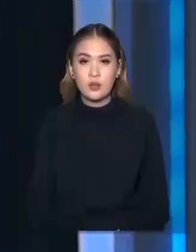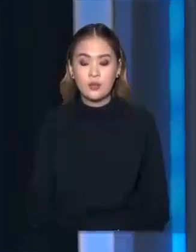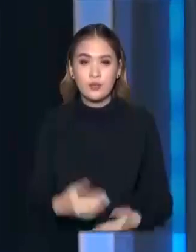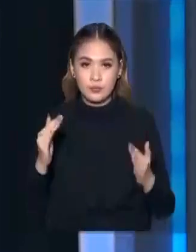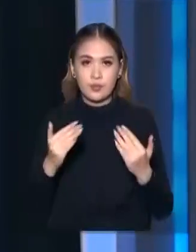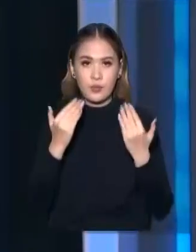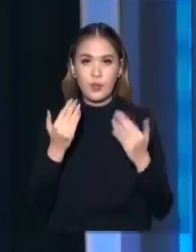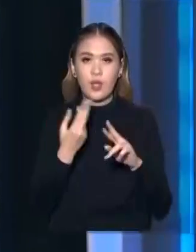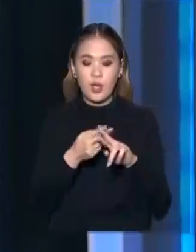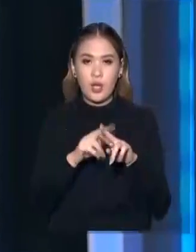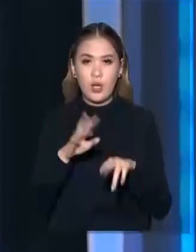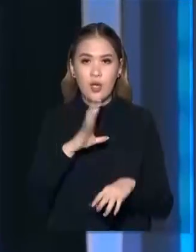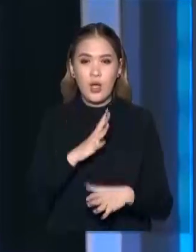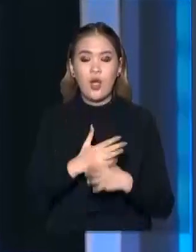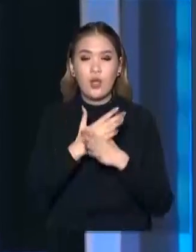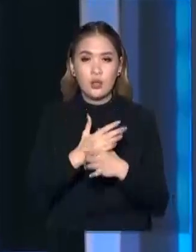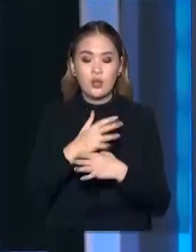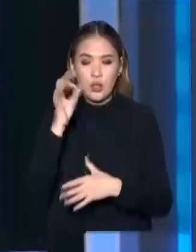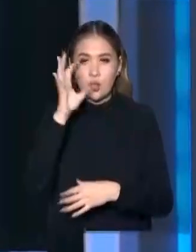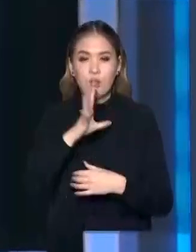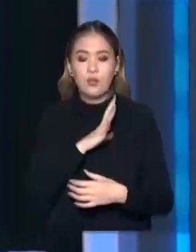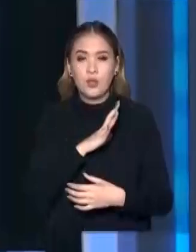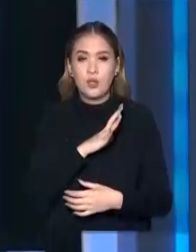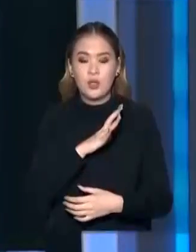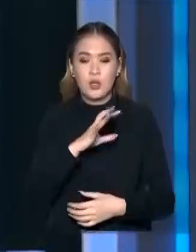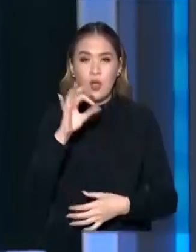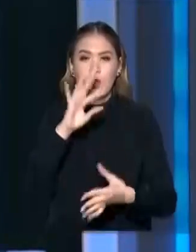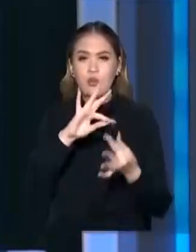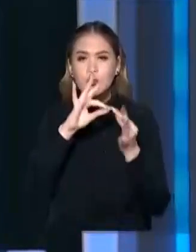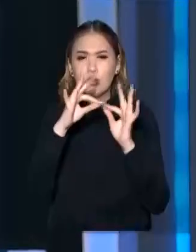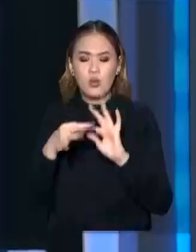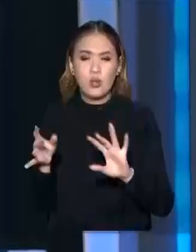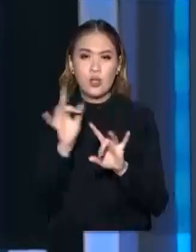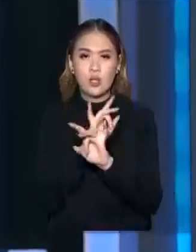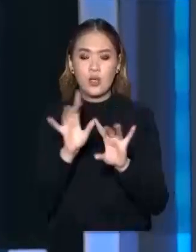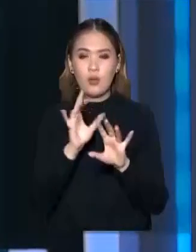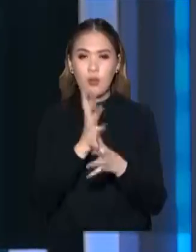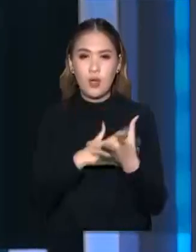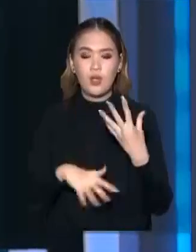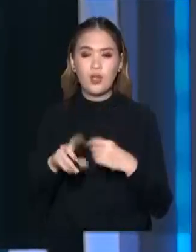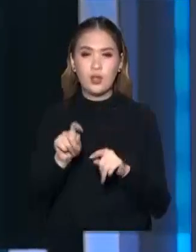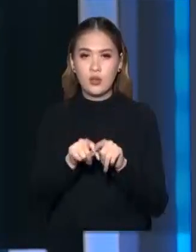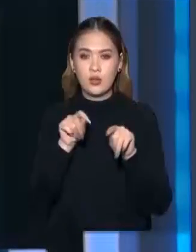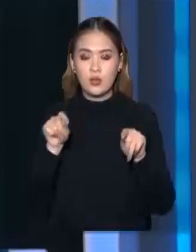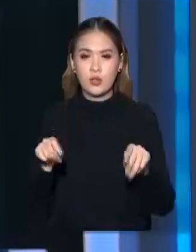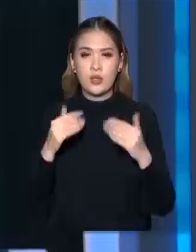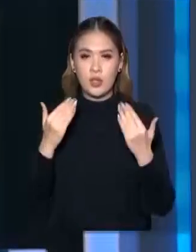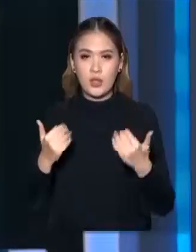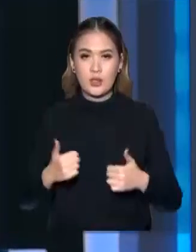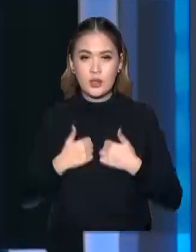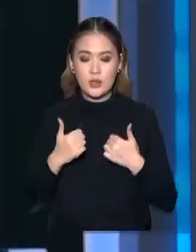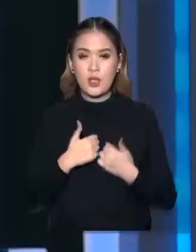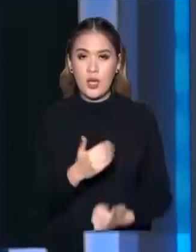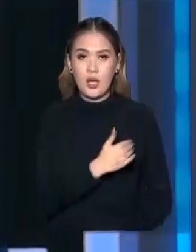Я, осы енді рақымшылыққа қатысты мәліметті толығырақ тарқатып, барынша ашуға айтып тырысып